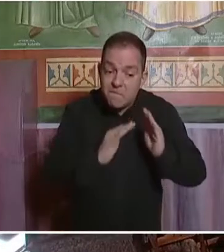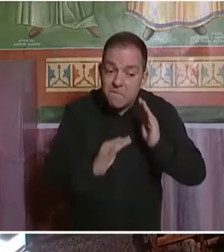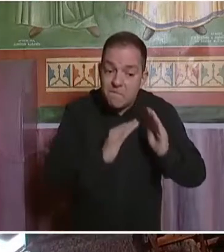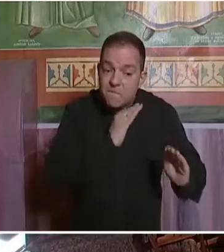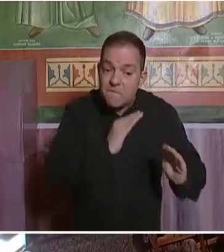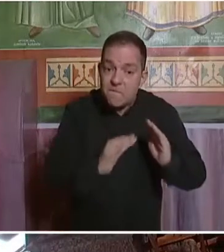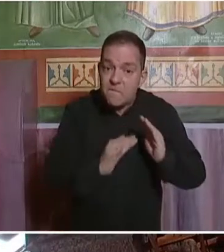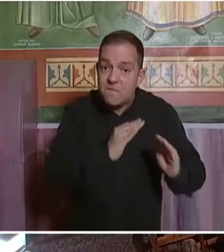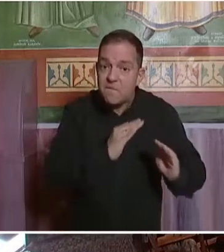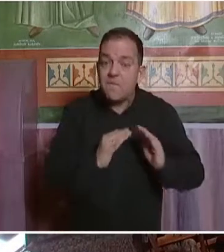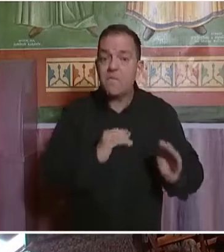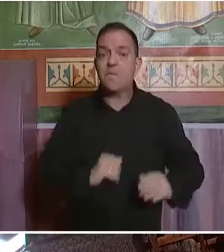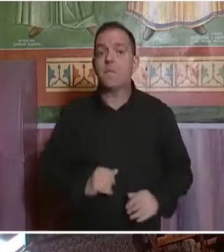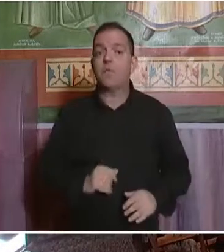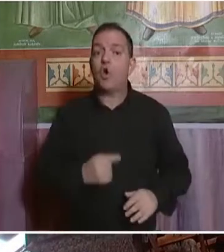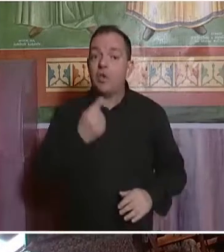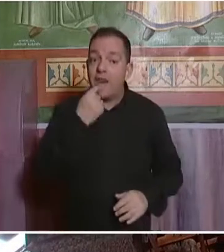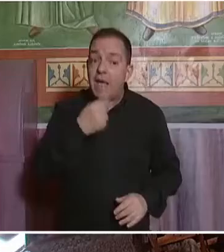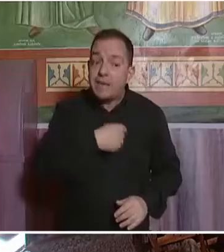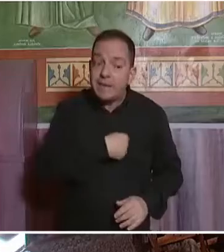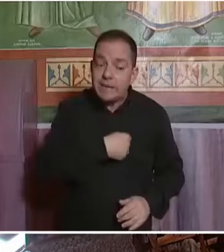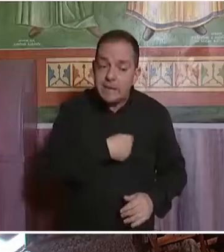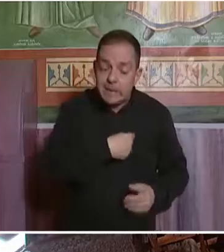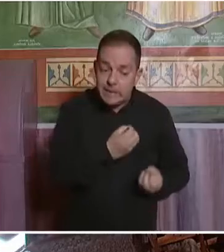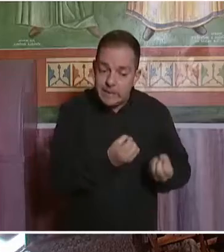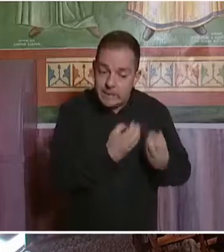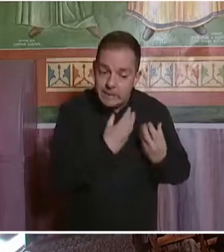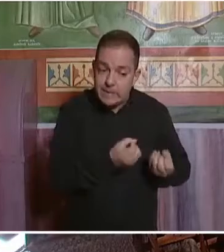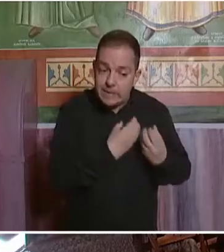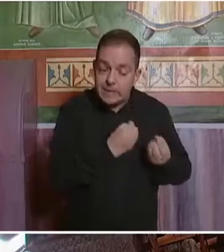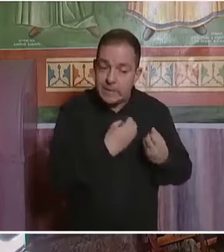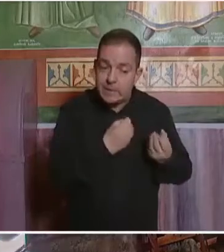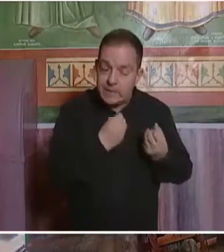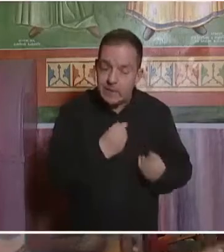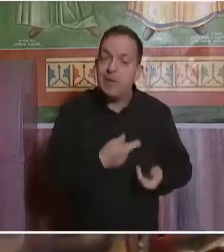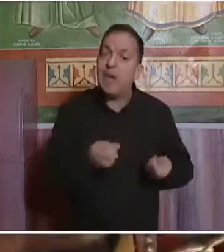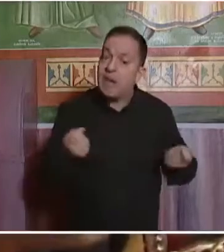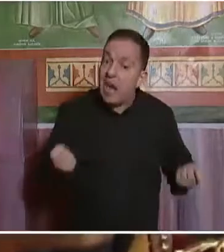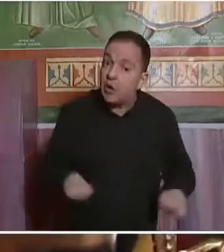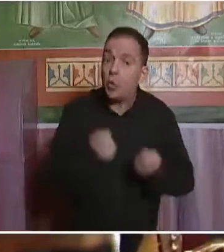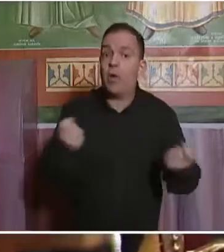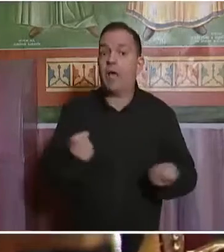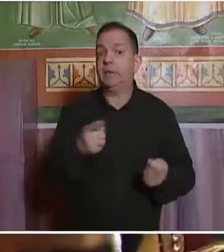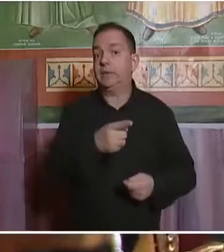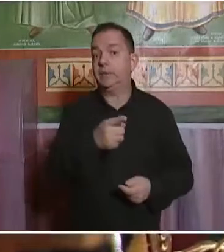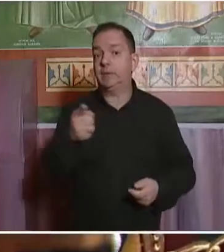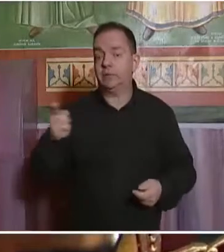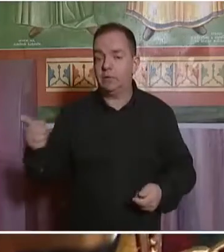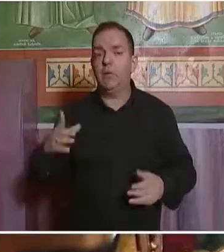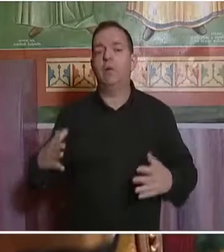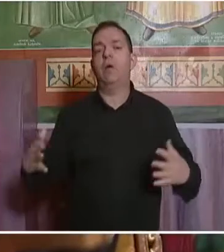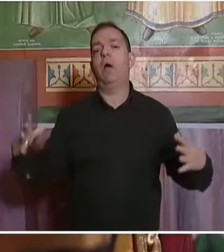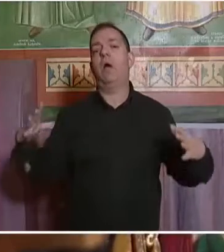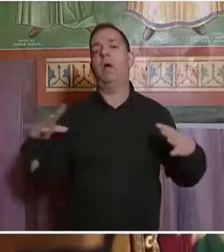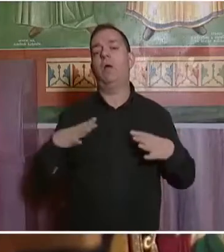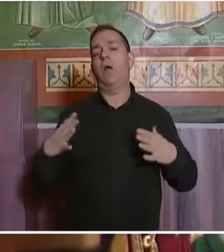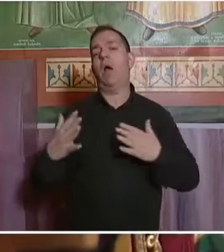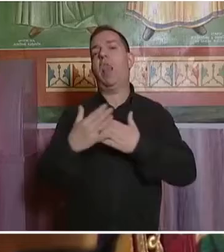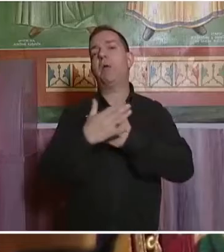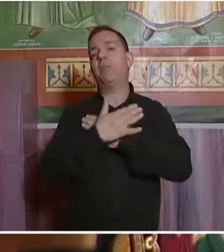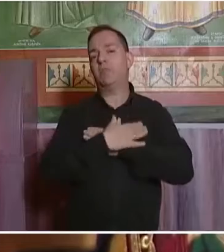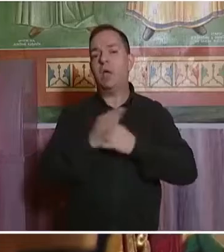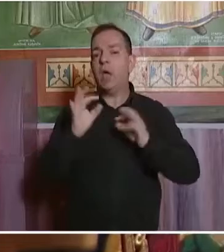όσα συλλέγει ποιήσον και ευρύσεις ανάπαυση. Είναι μια συμβουλή που μας